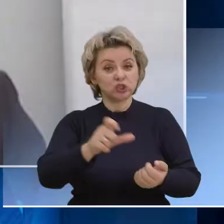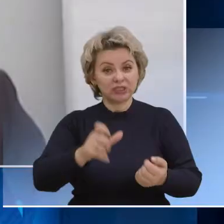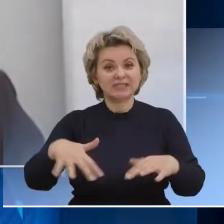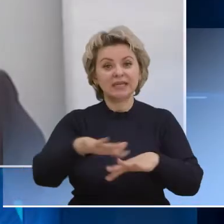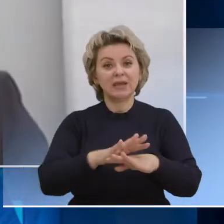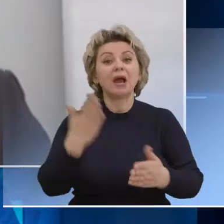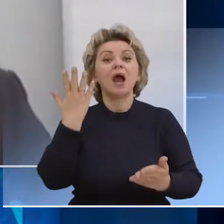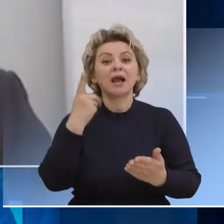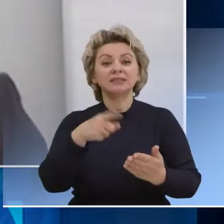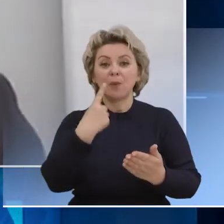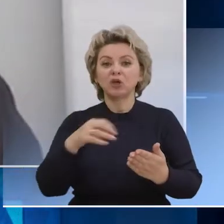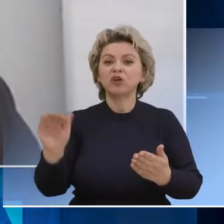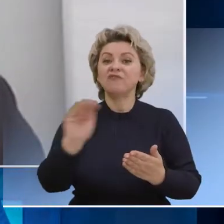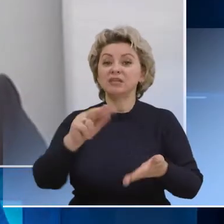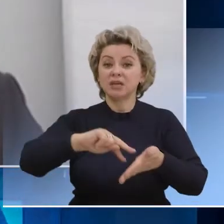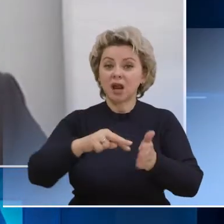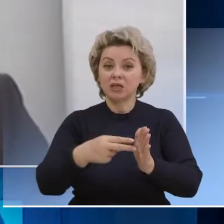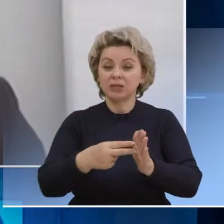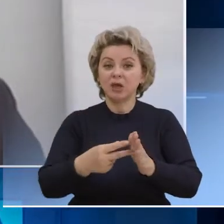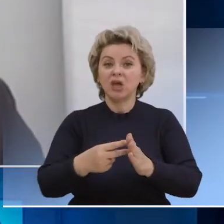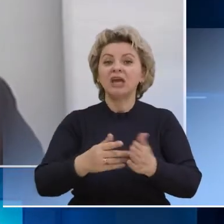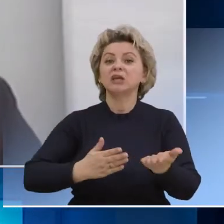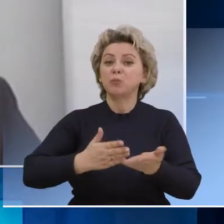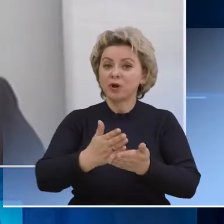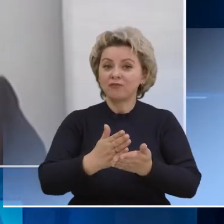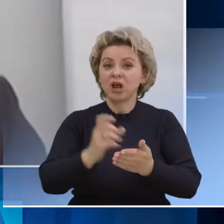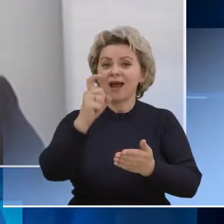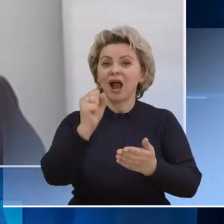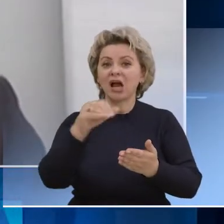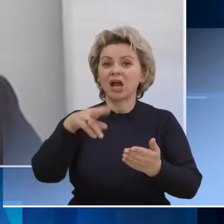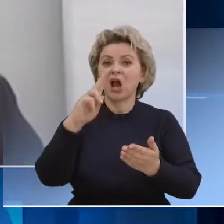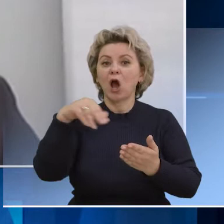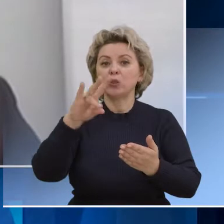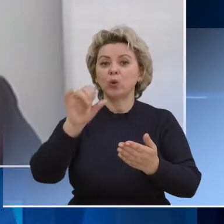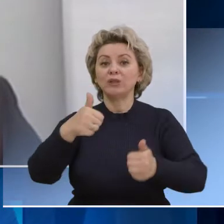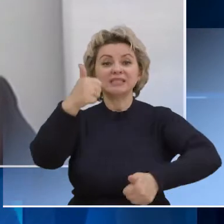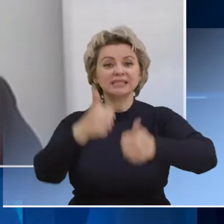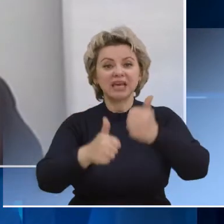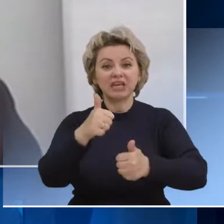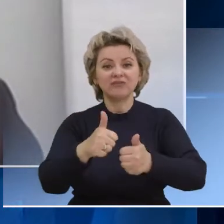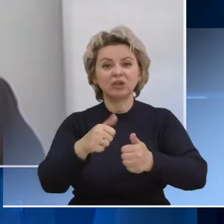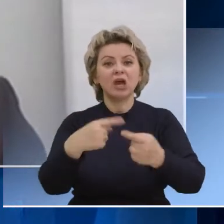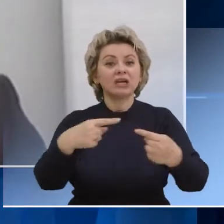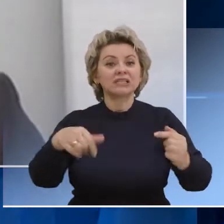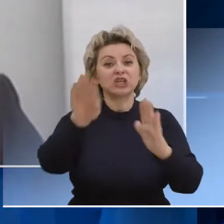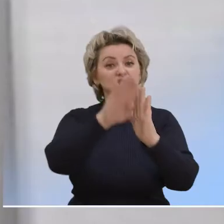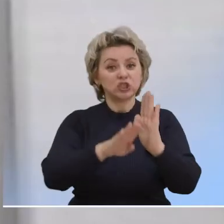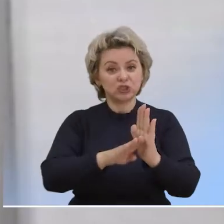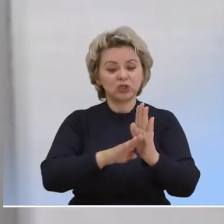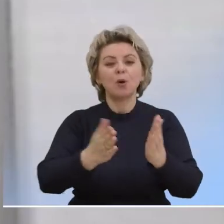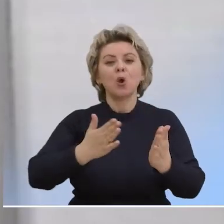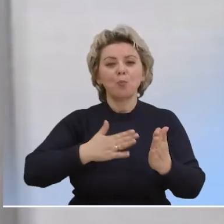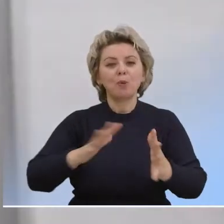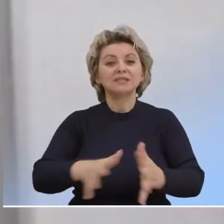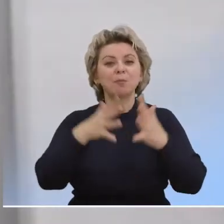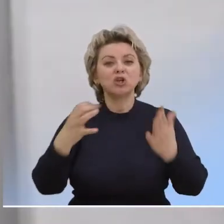жителям. Здесь, когда мы говорим о федеральном проекте «Цифровой прорыв», это в первую очередь хакатон, это соревнование разработчиков систем.